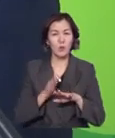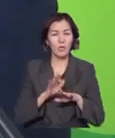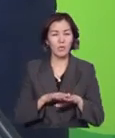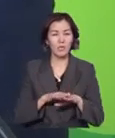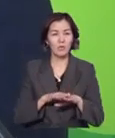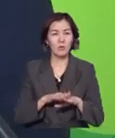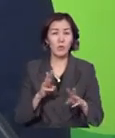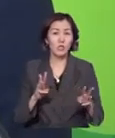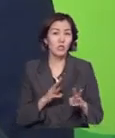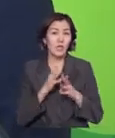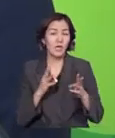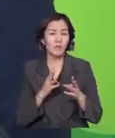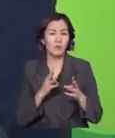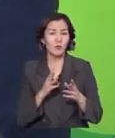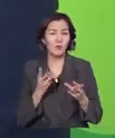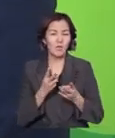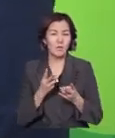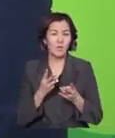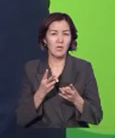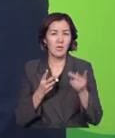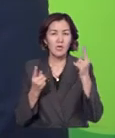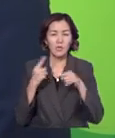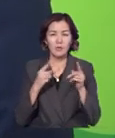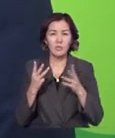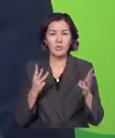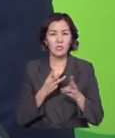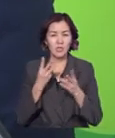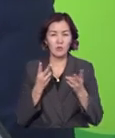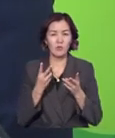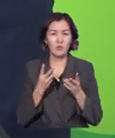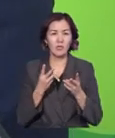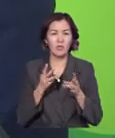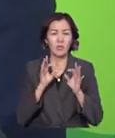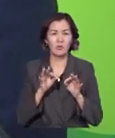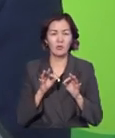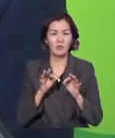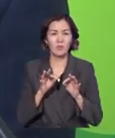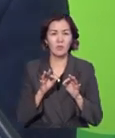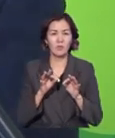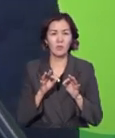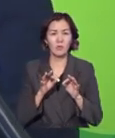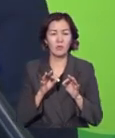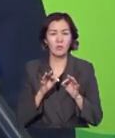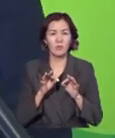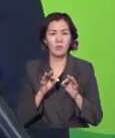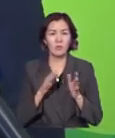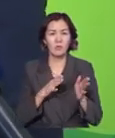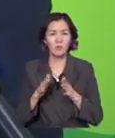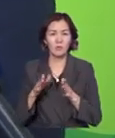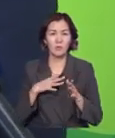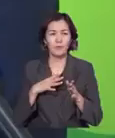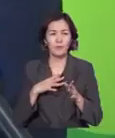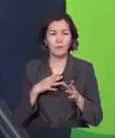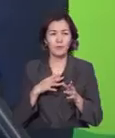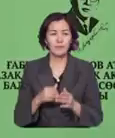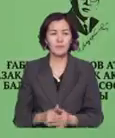қону керек. Сол қонған құдіретті реттеп, дұрыстап жолға қоюда үлкен жұмыс. Мына форум осы